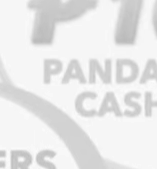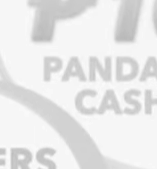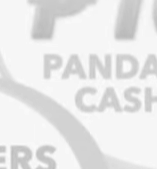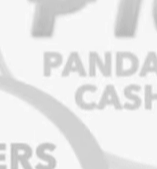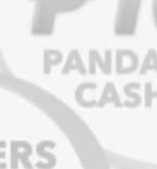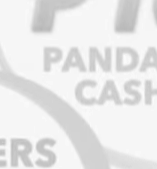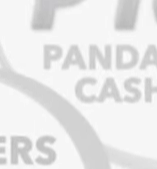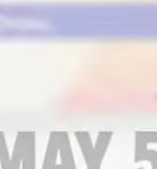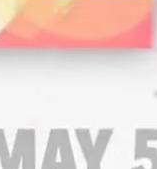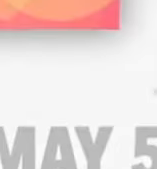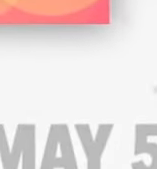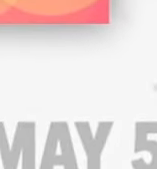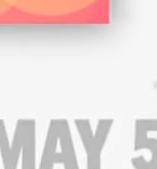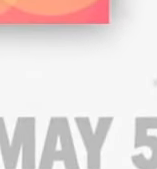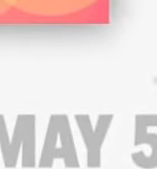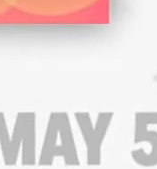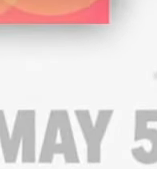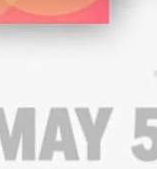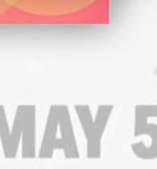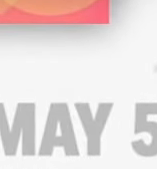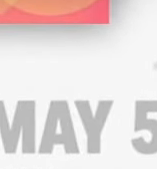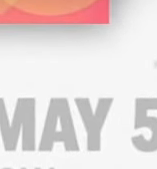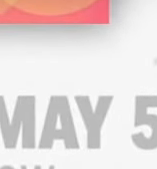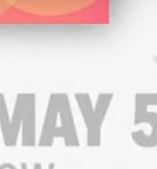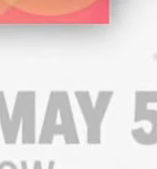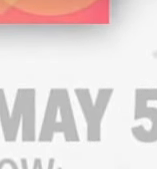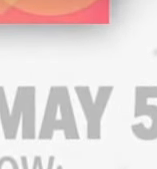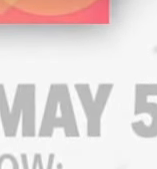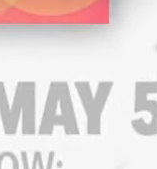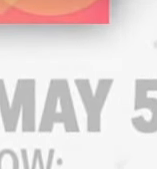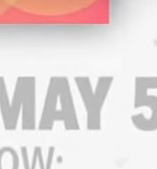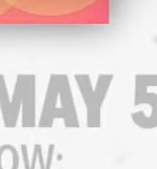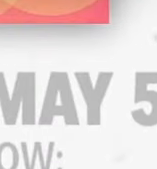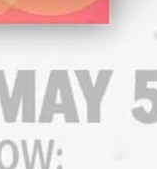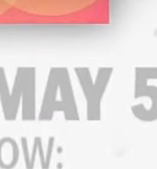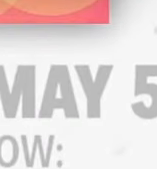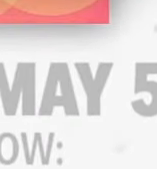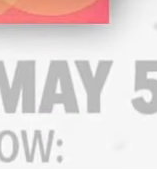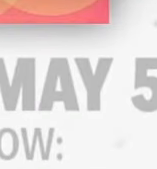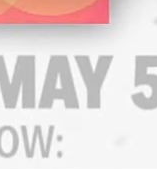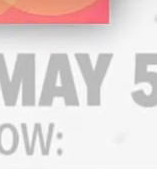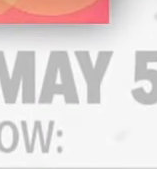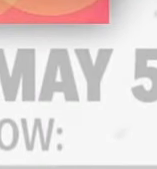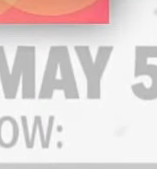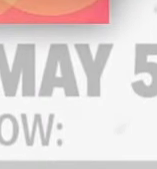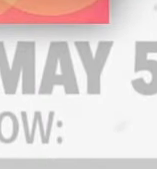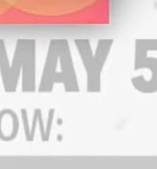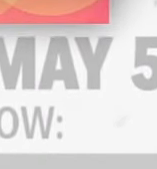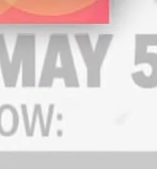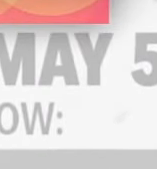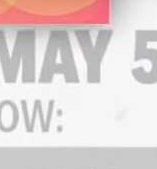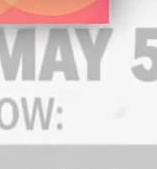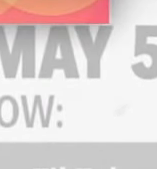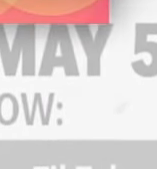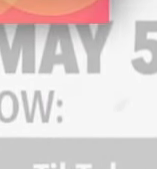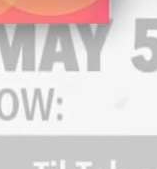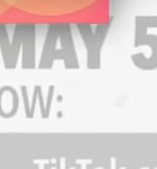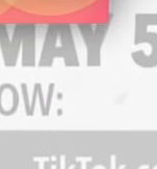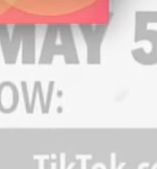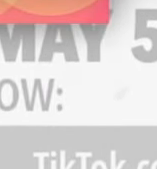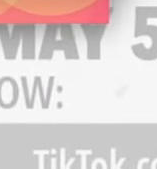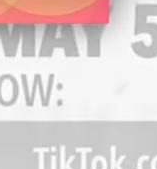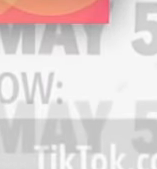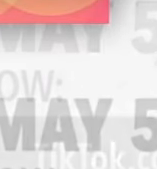house and lot units. Para sa kumpletong mechanics at karagdagang announcements, bisitahin lang ang official website